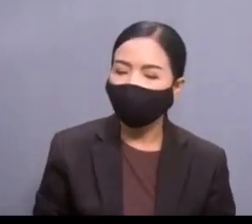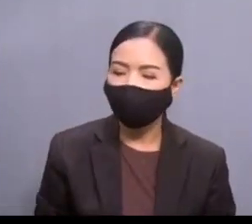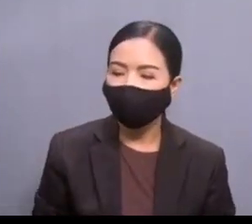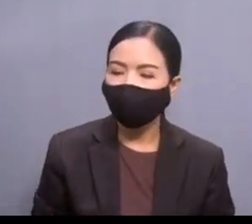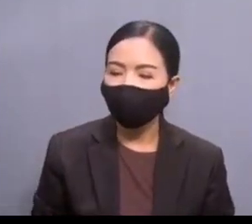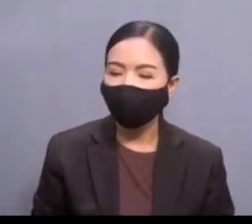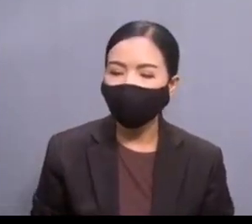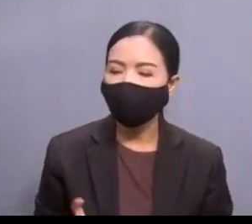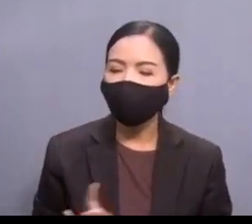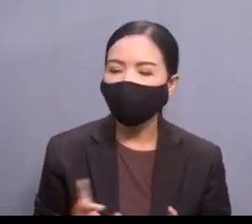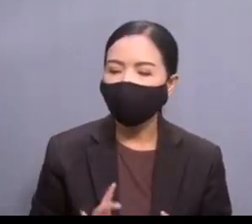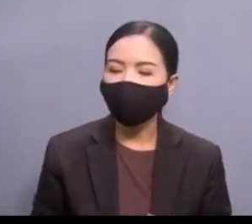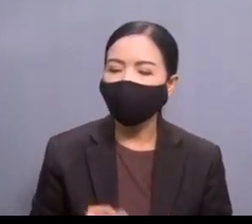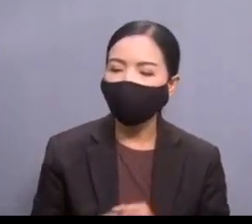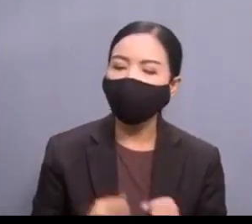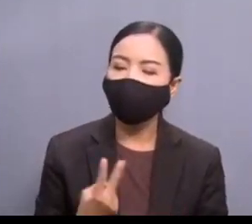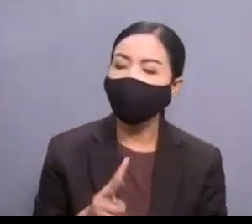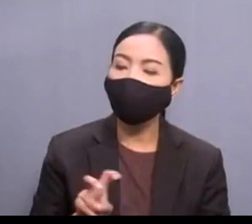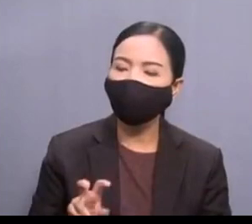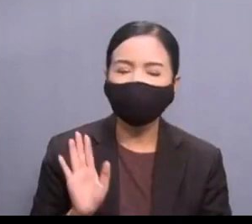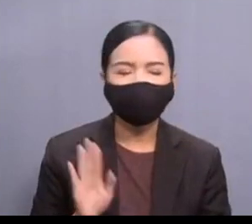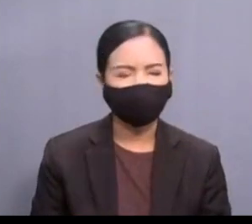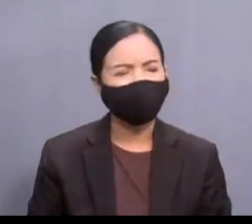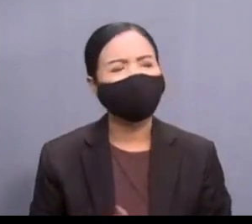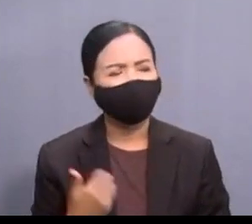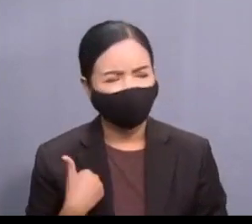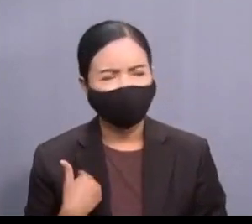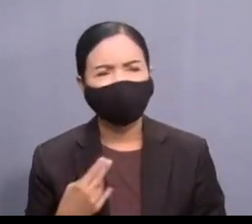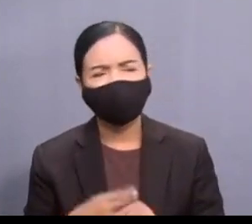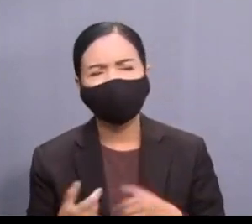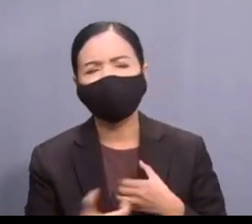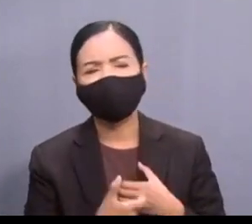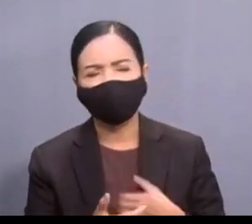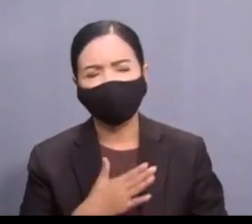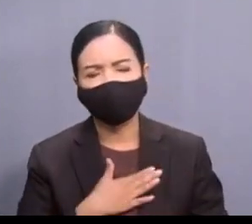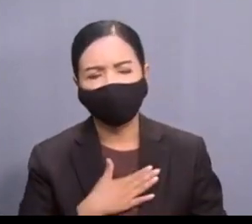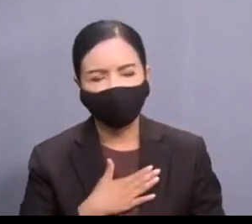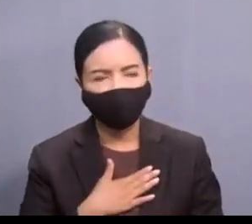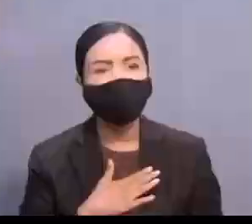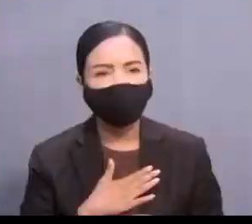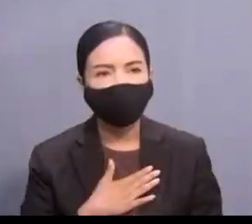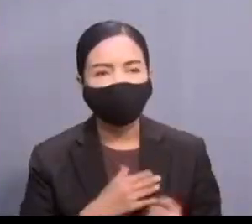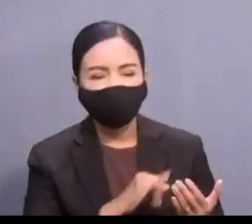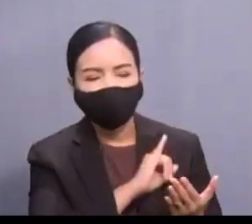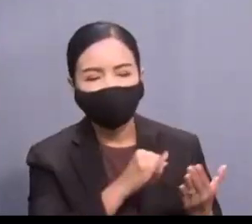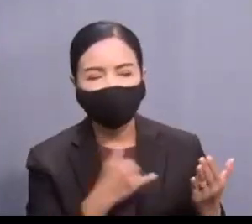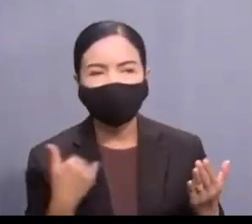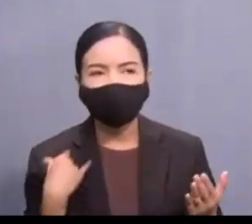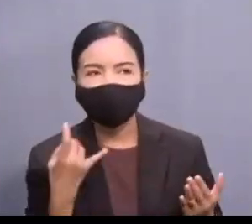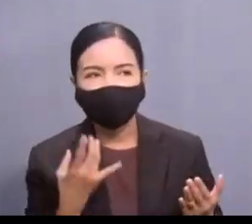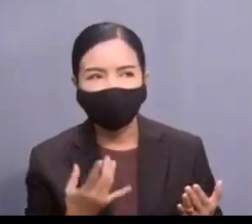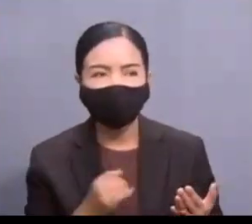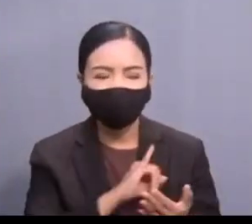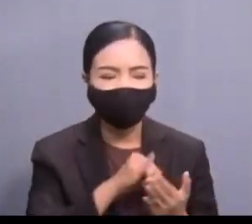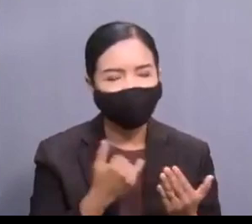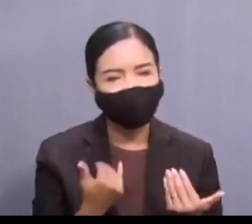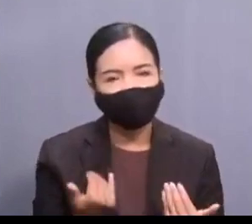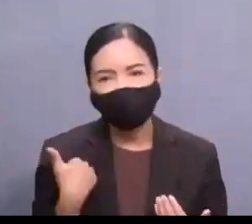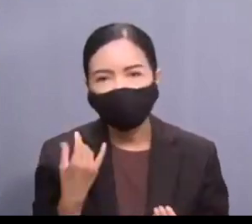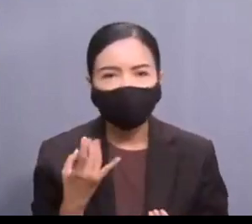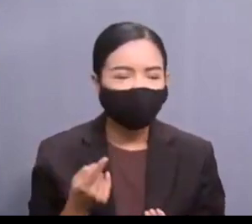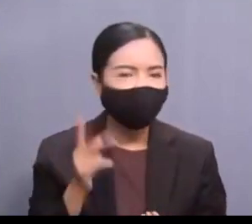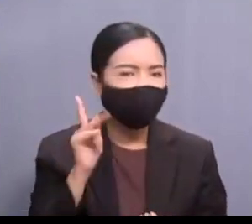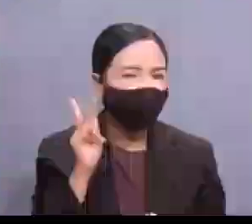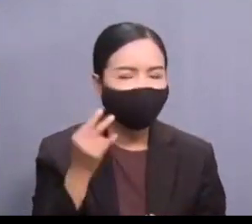เก่าก็จะอยู่ 200ปีว่างั้นพี่ขึ้นน่ะเขามีเขายี่ห้อในใจแล้วก็จะคอยเช็คของจังหวัดเป็นยังไงจังหวัดนนท์ก็วาดลงตอนนี้